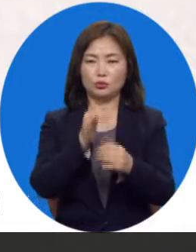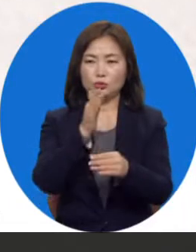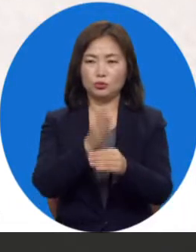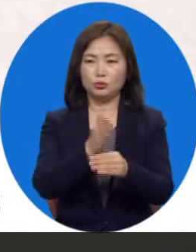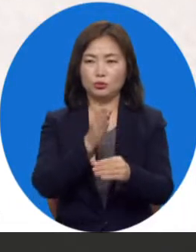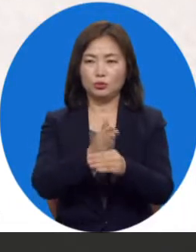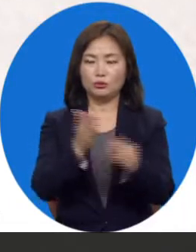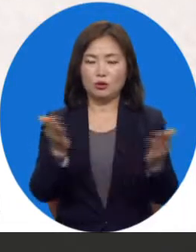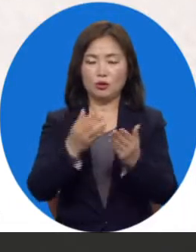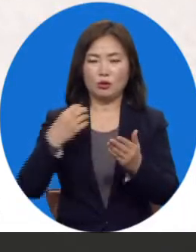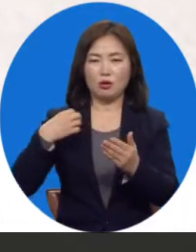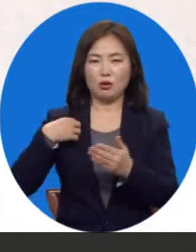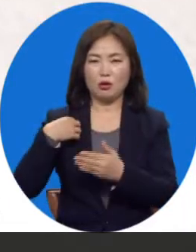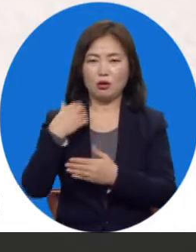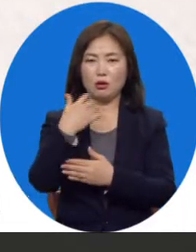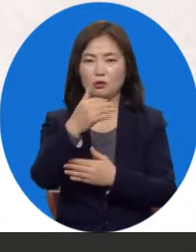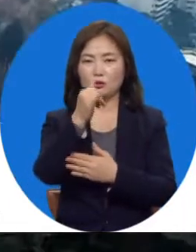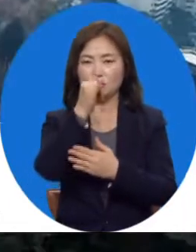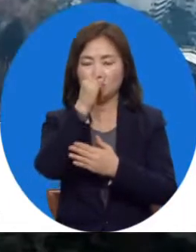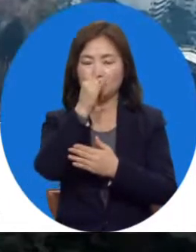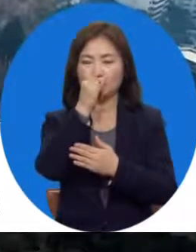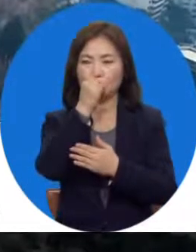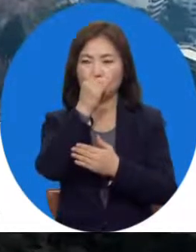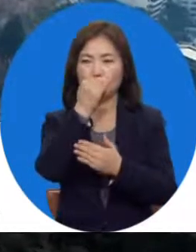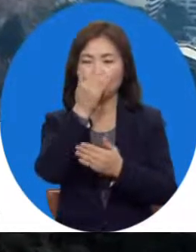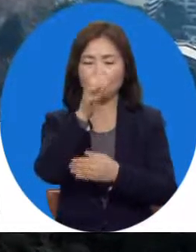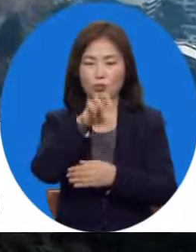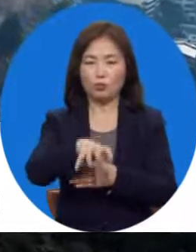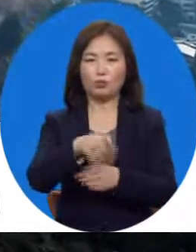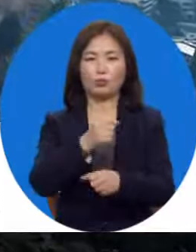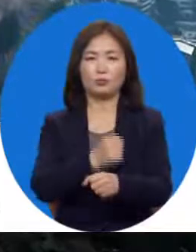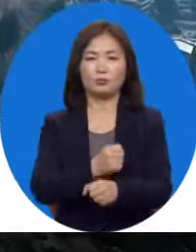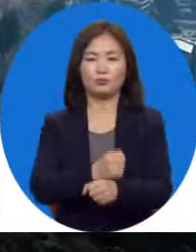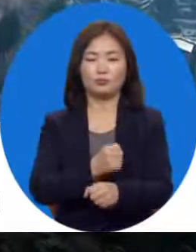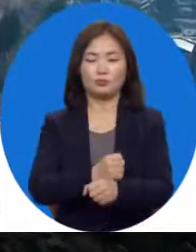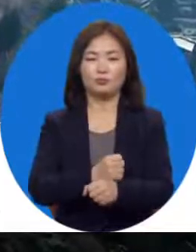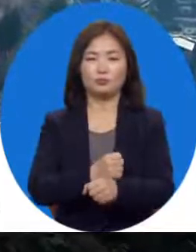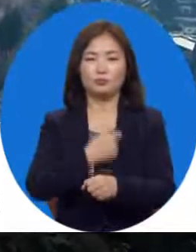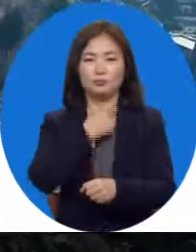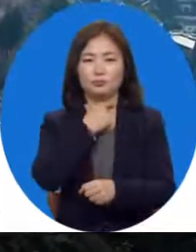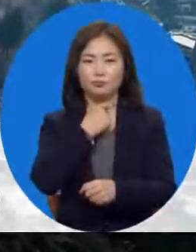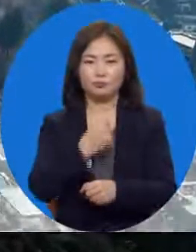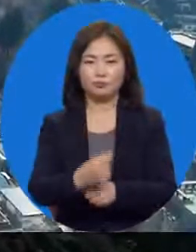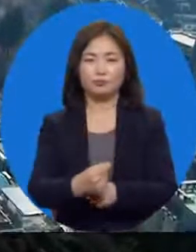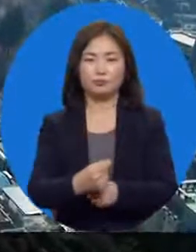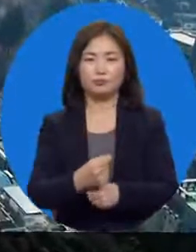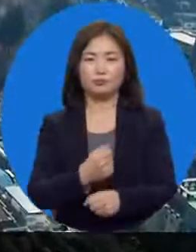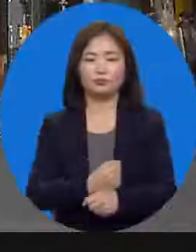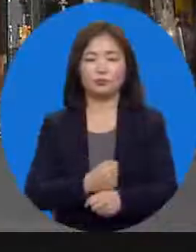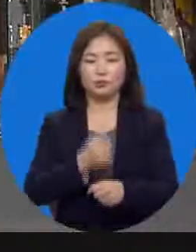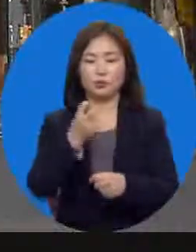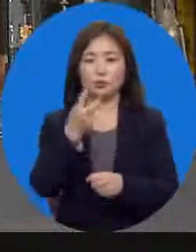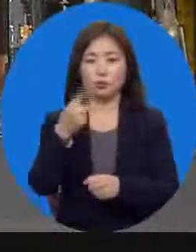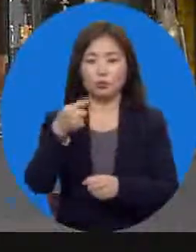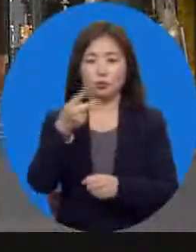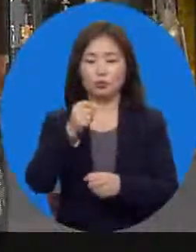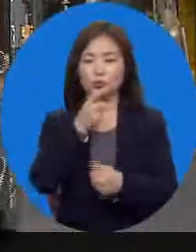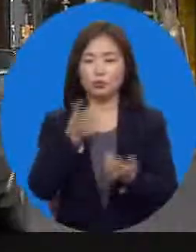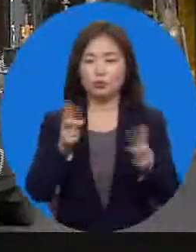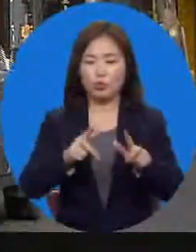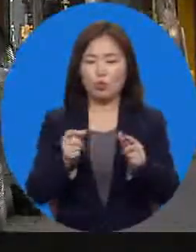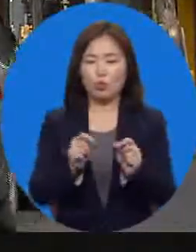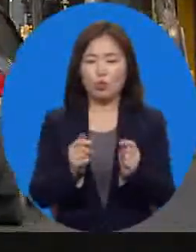시민사회의 중심 역할을 허브 역할을 할수 있는 그러한 청사로 두류 정수장 터